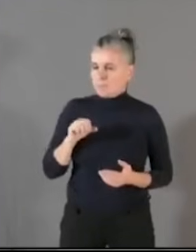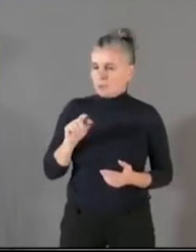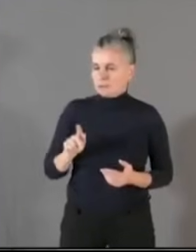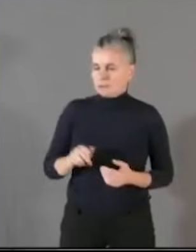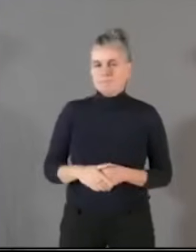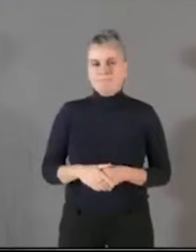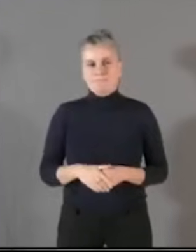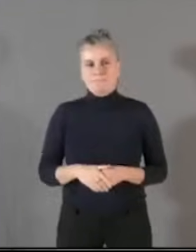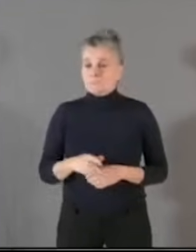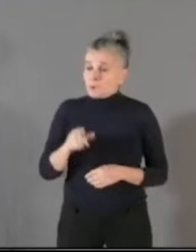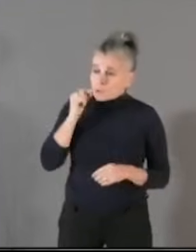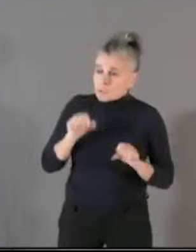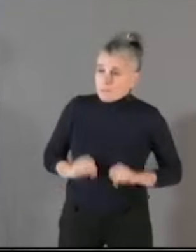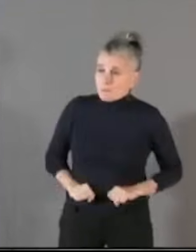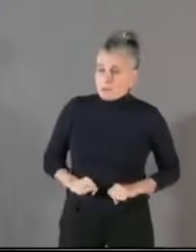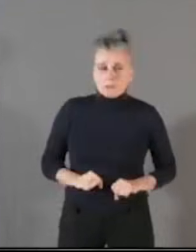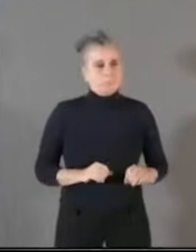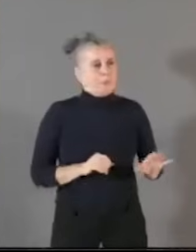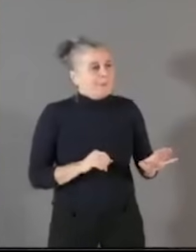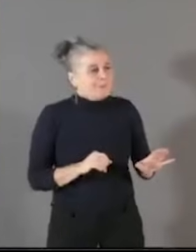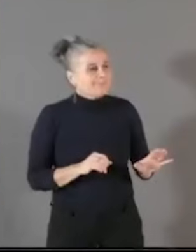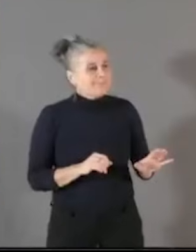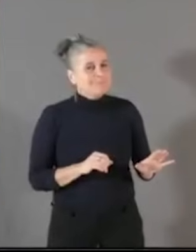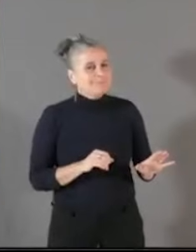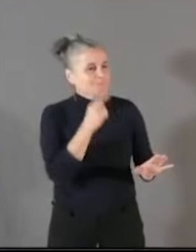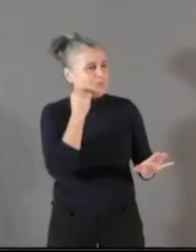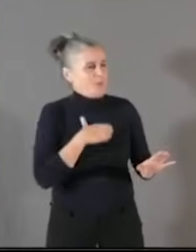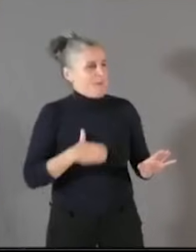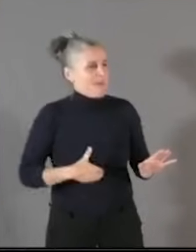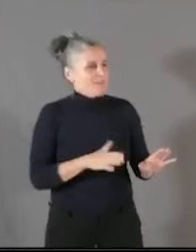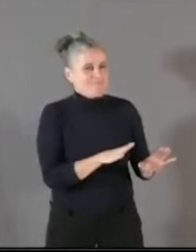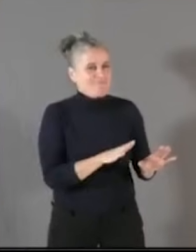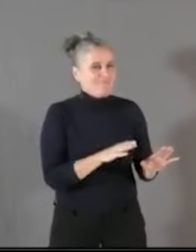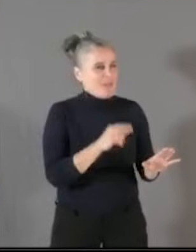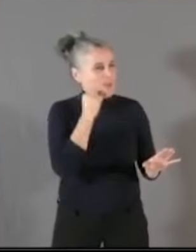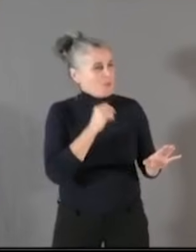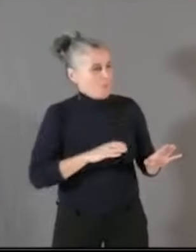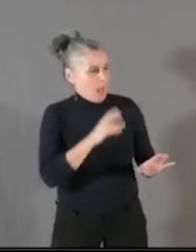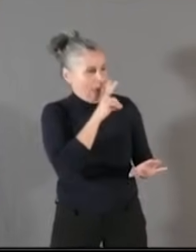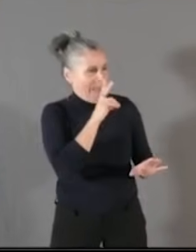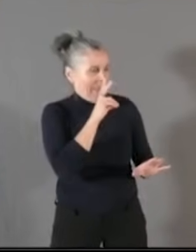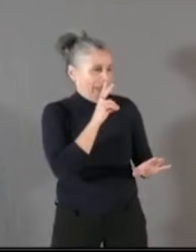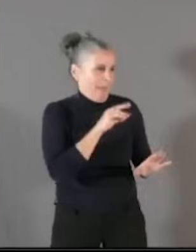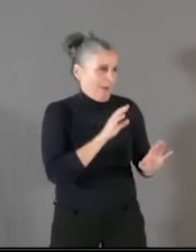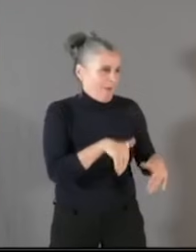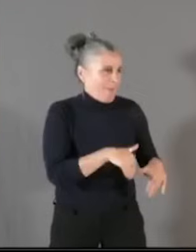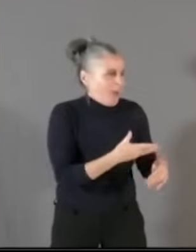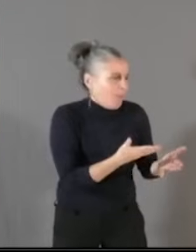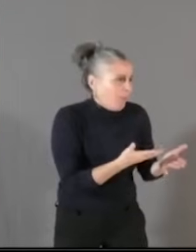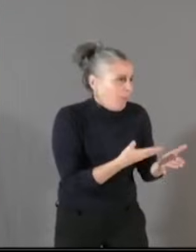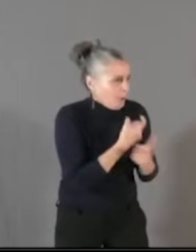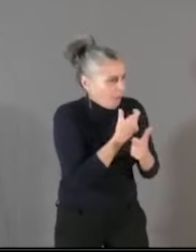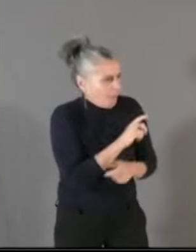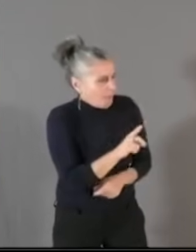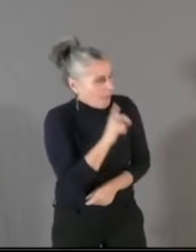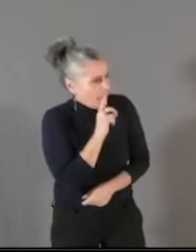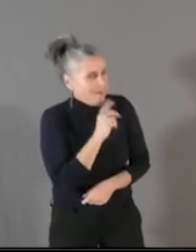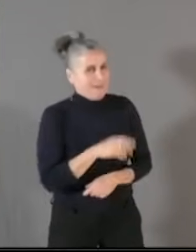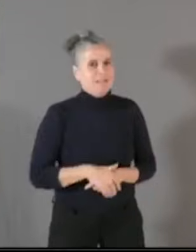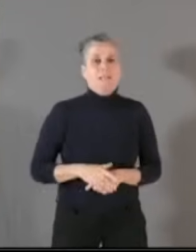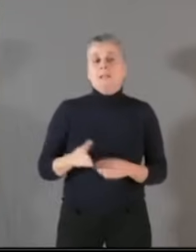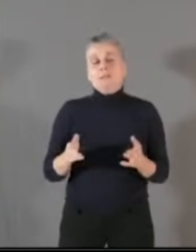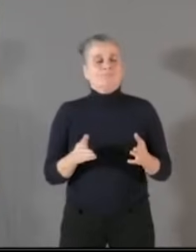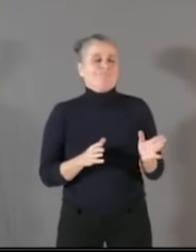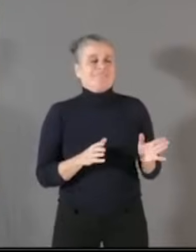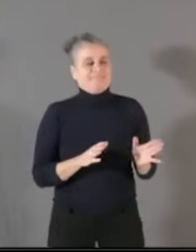Merci, monsieur le maire. Vous avez perdu le sens de l'humour. Hein. Ah non, au contraire, vous allez voir, j'en ai beaucoup. Je disais que c'était le comique tragique qui n'allait pas. Ou le sens